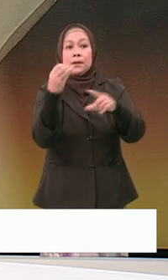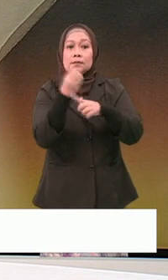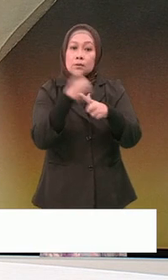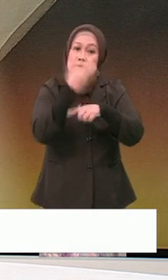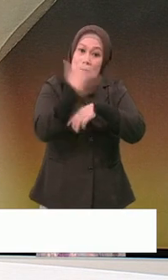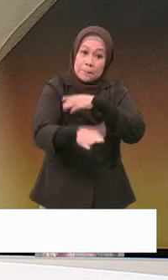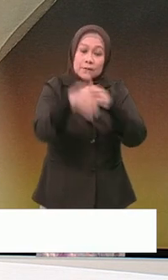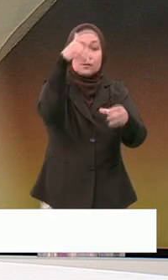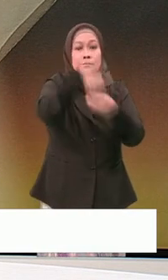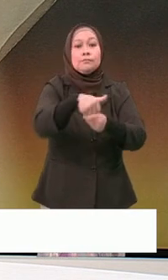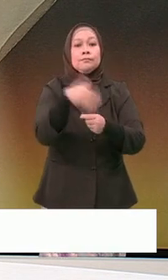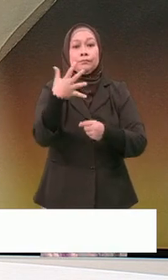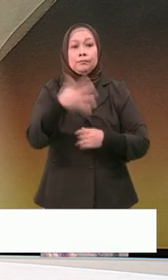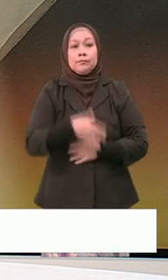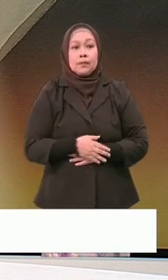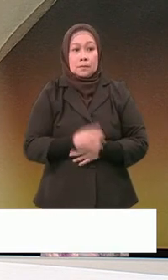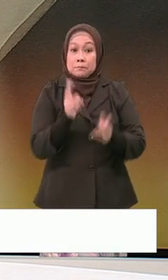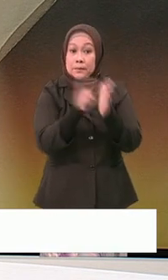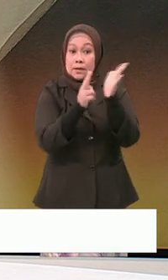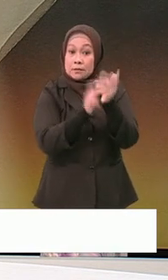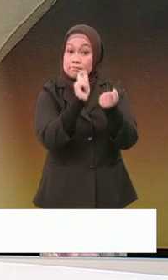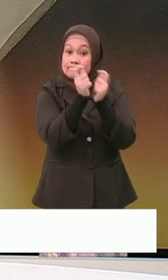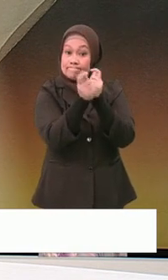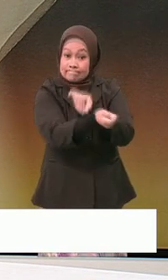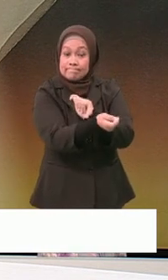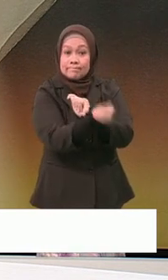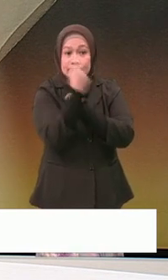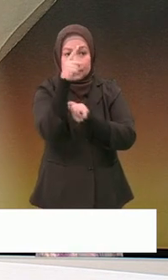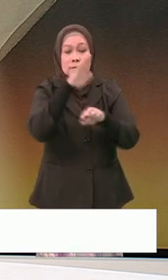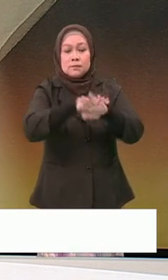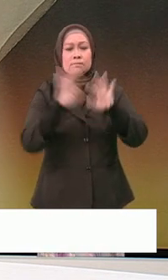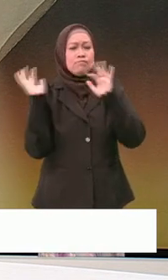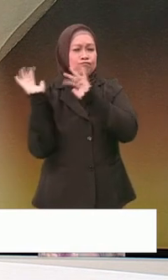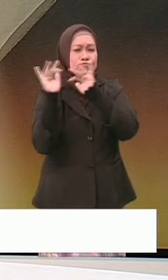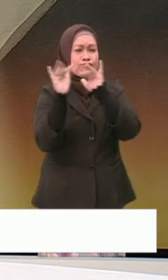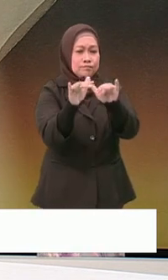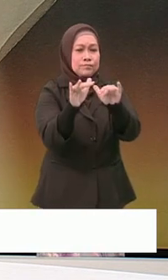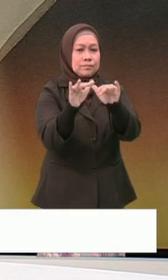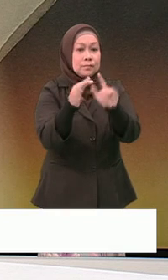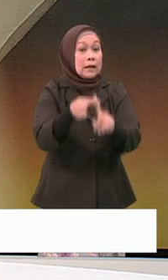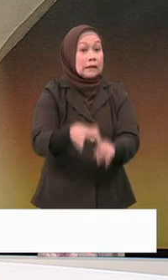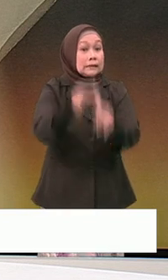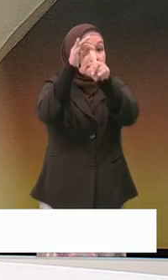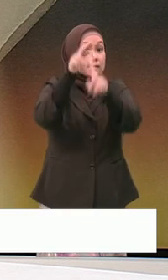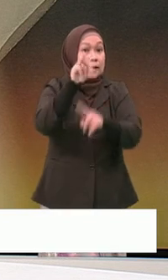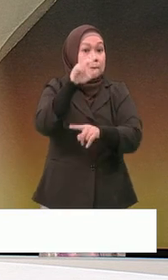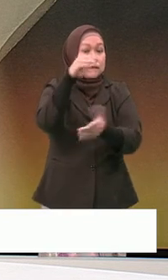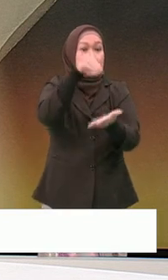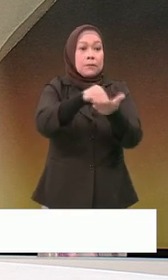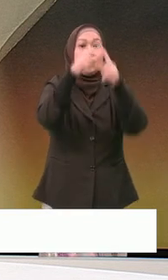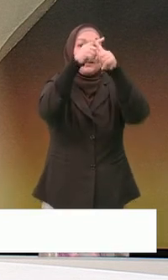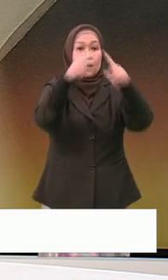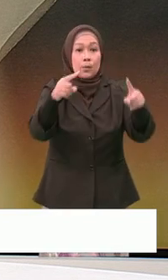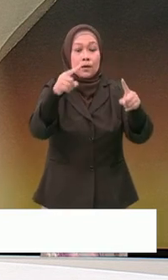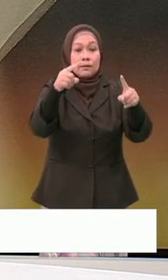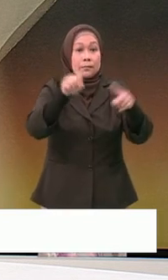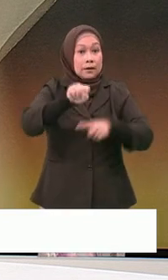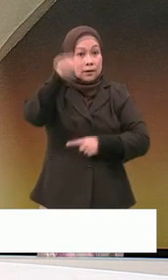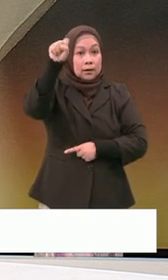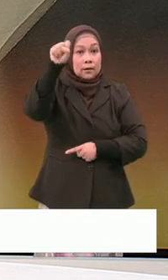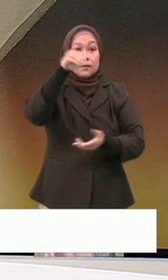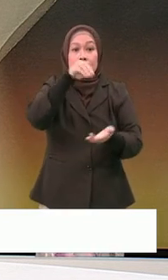pilihanraya umum ke-13 keindahan pelembagaan itu dibuat pada perhimpunan agung khas amno di dewan Merdeka pusat dagangan